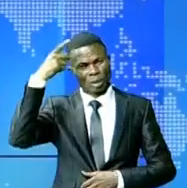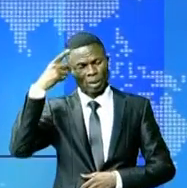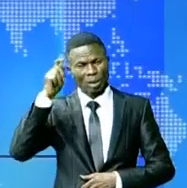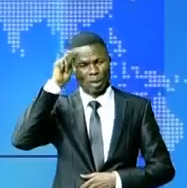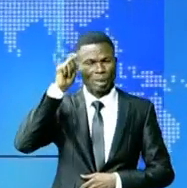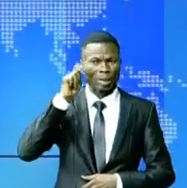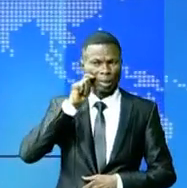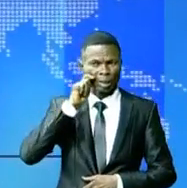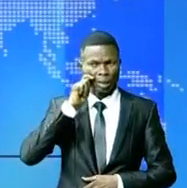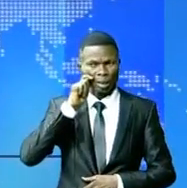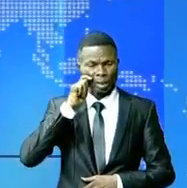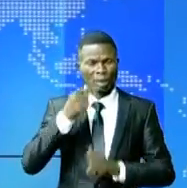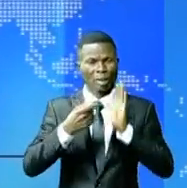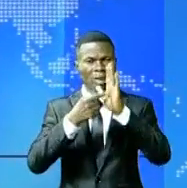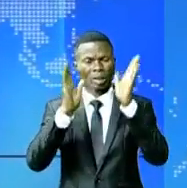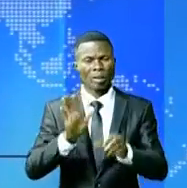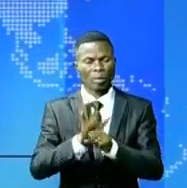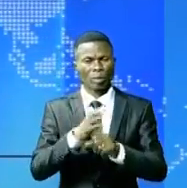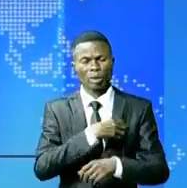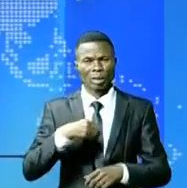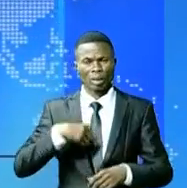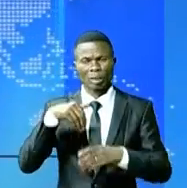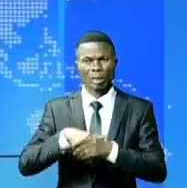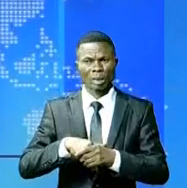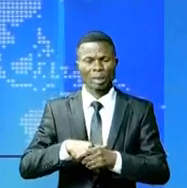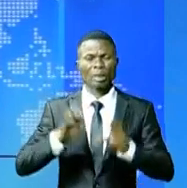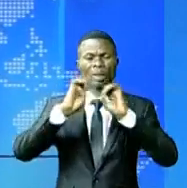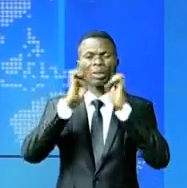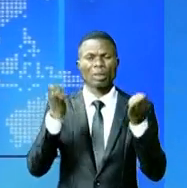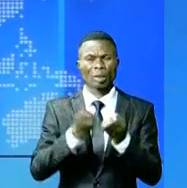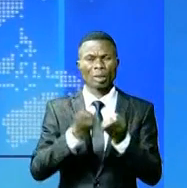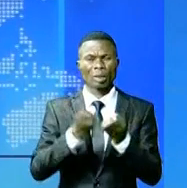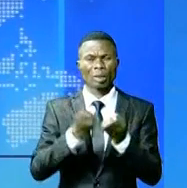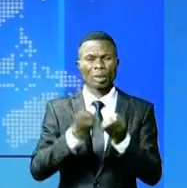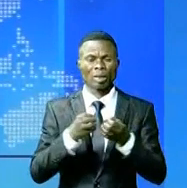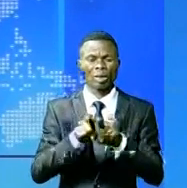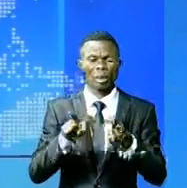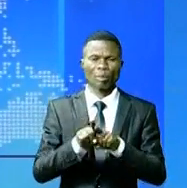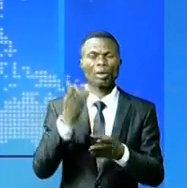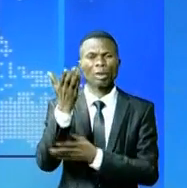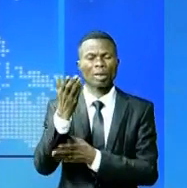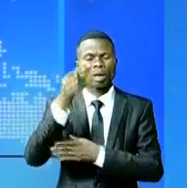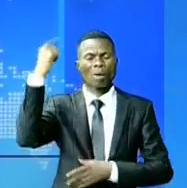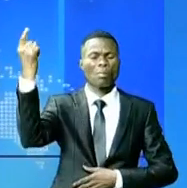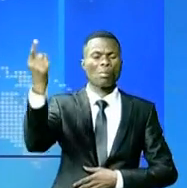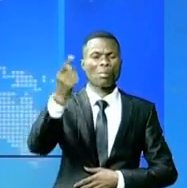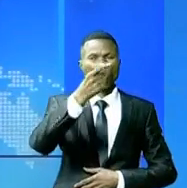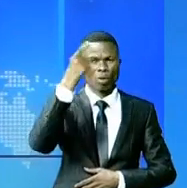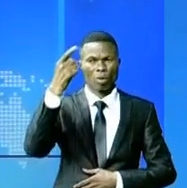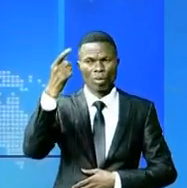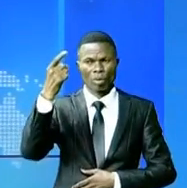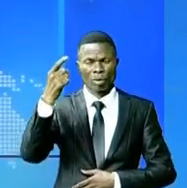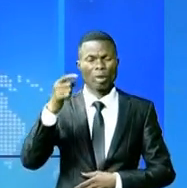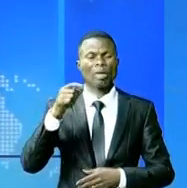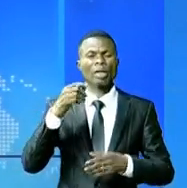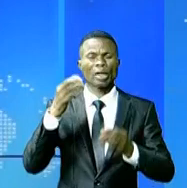et représentativité de la femme au sein d'une entreprise, conformément aux recommandations mondiale. C'était l'objet